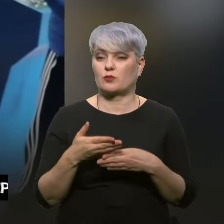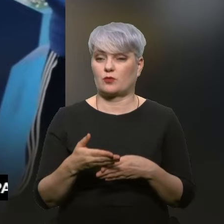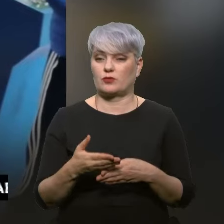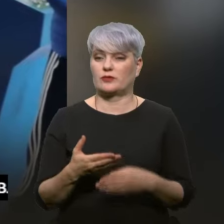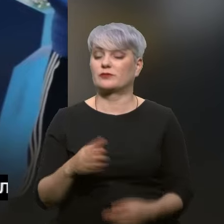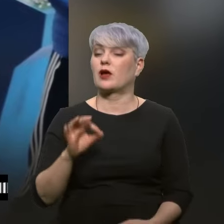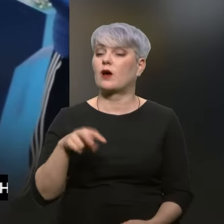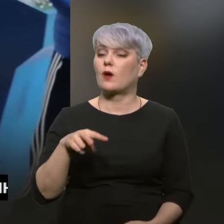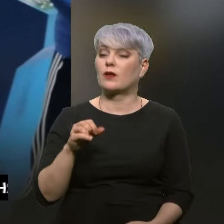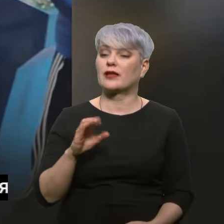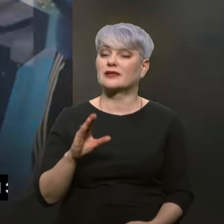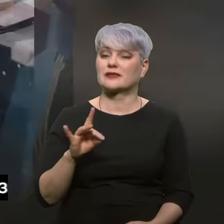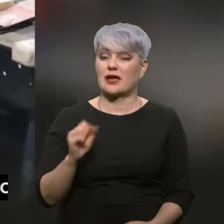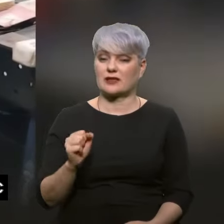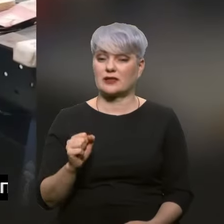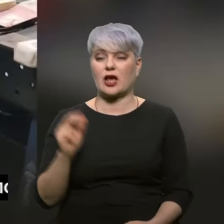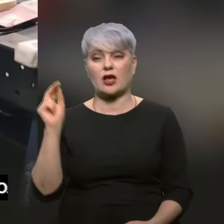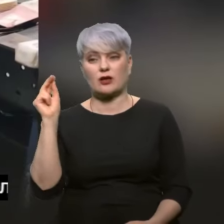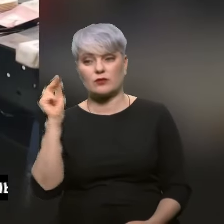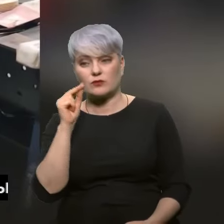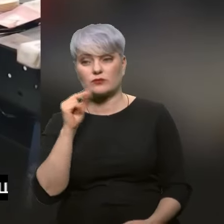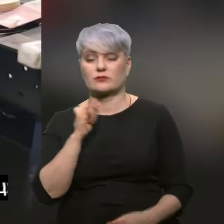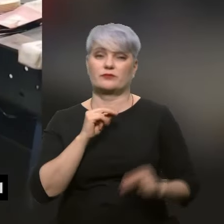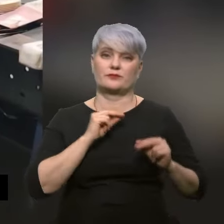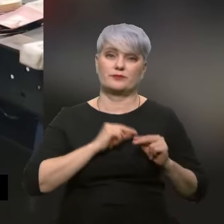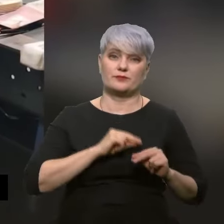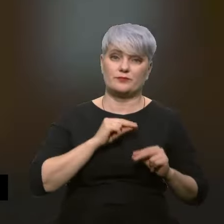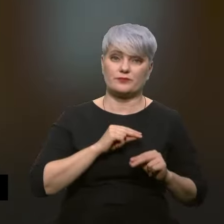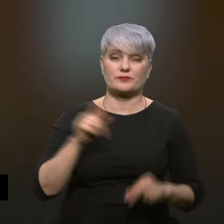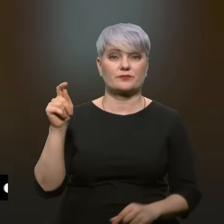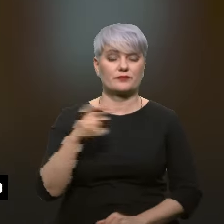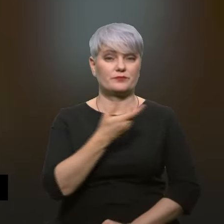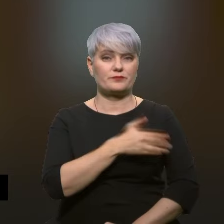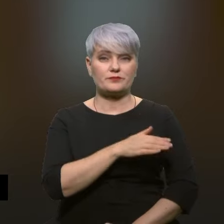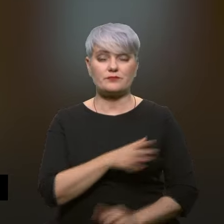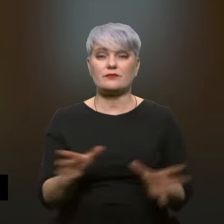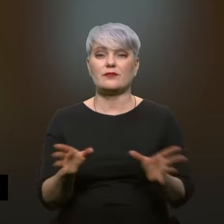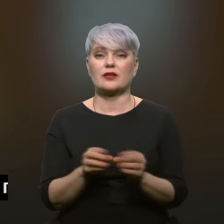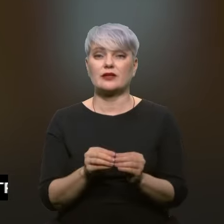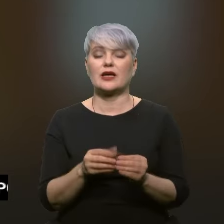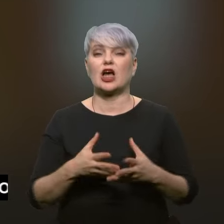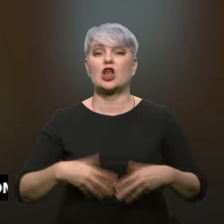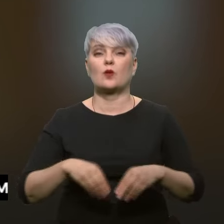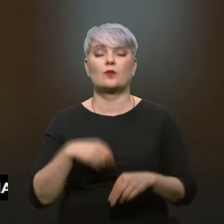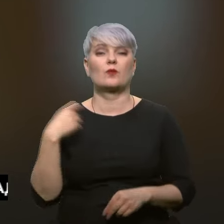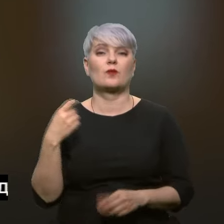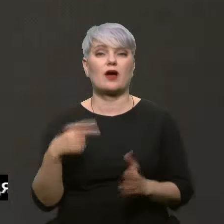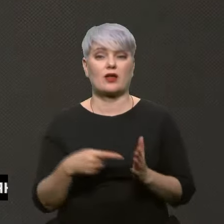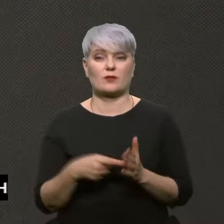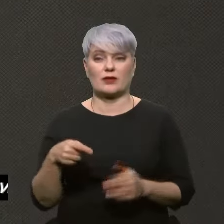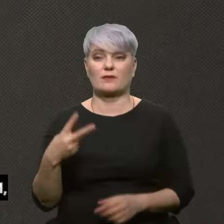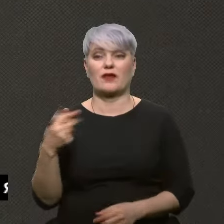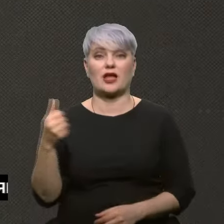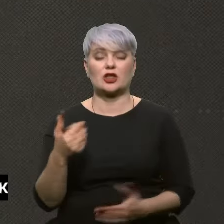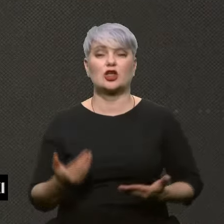наша героїня Олександра поєднує роботу з навчанням. Розповідає, приїхала до Польщі з родиною з Харкова. Там 2 тижні прожили у